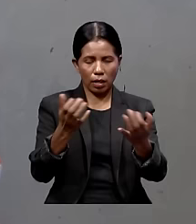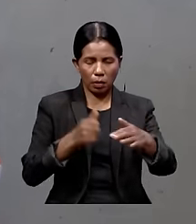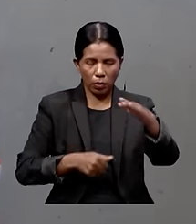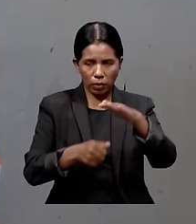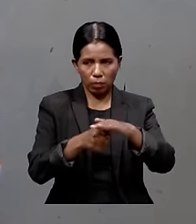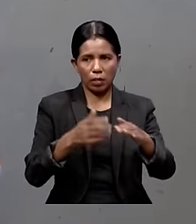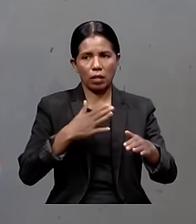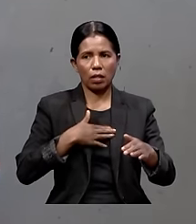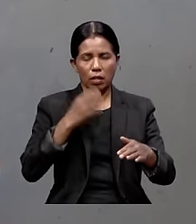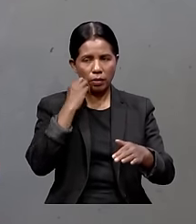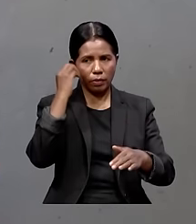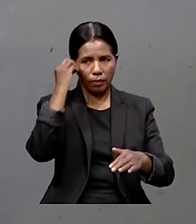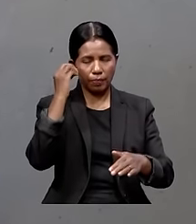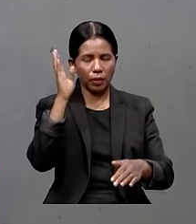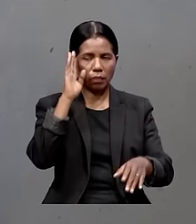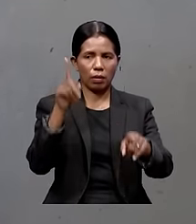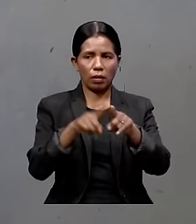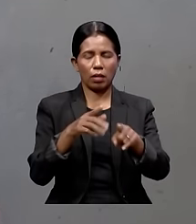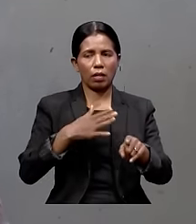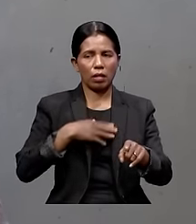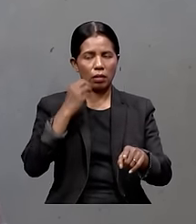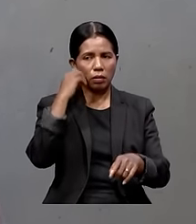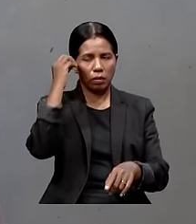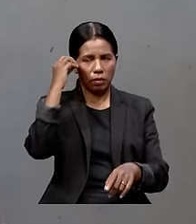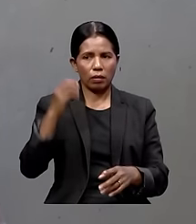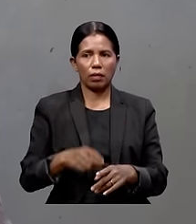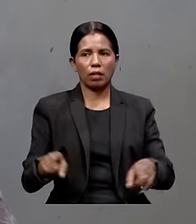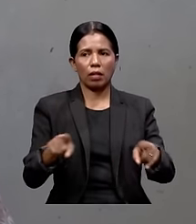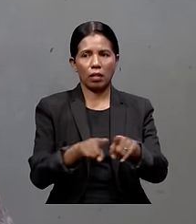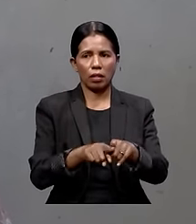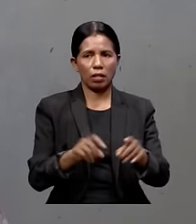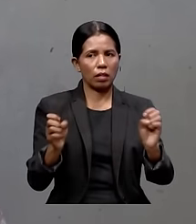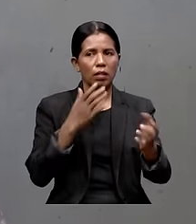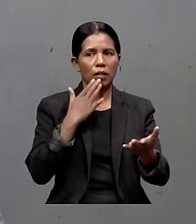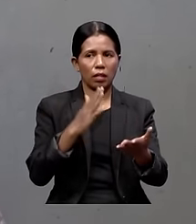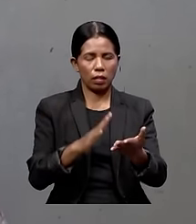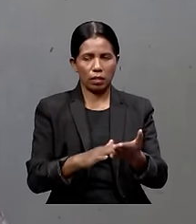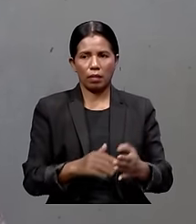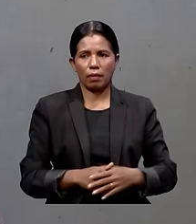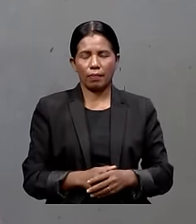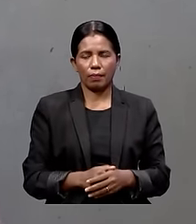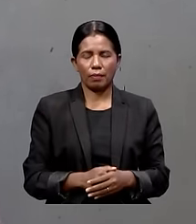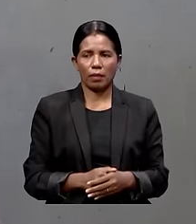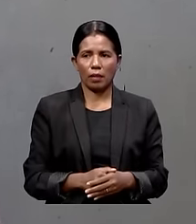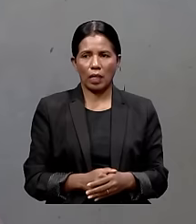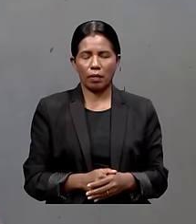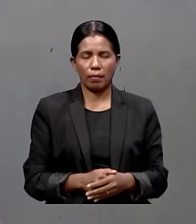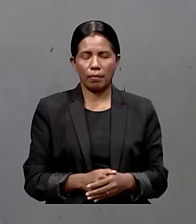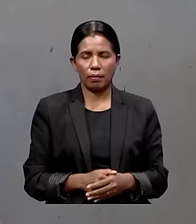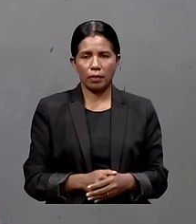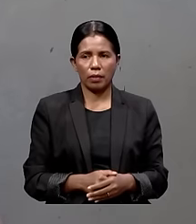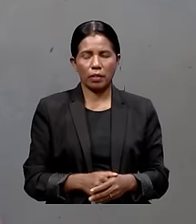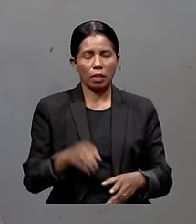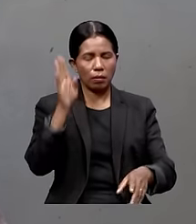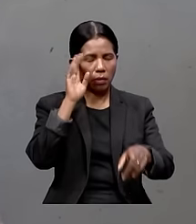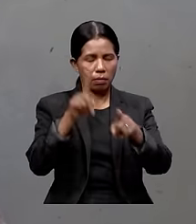ni uman, mau bot hau ni uman, hansen la dun dia kira, koni sau la dia. Nebe hansen se mau bot